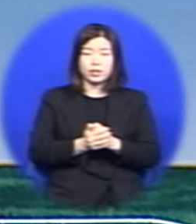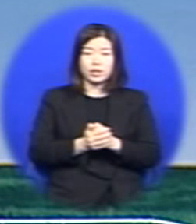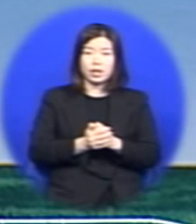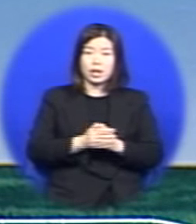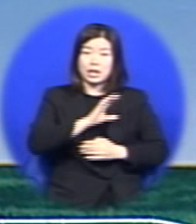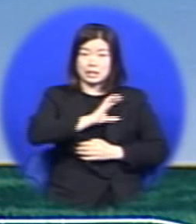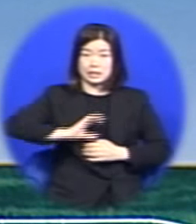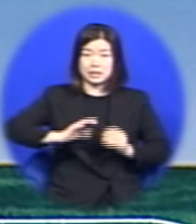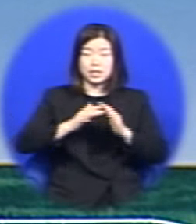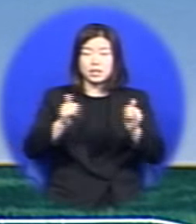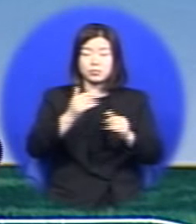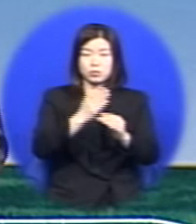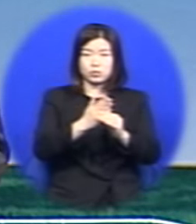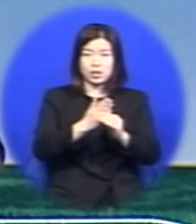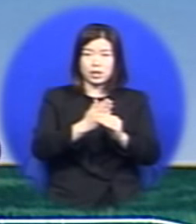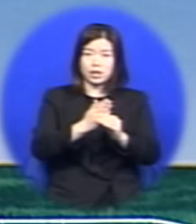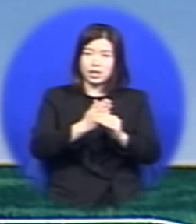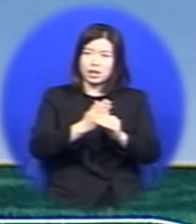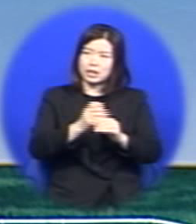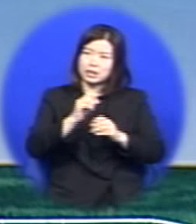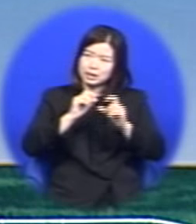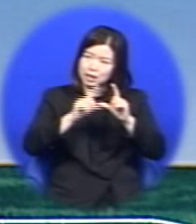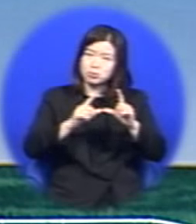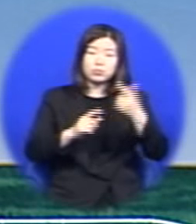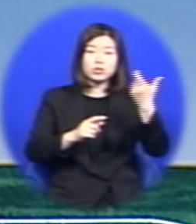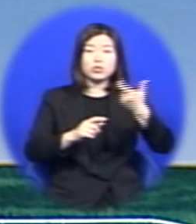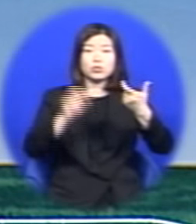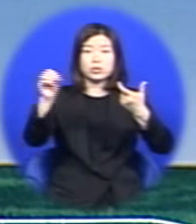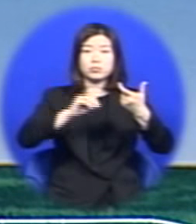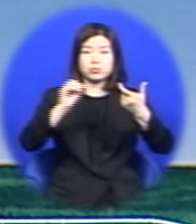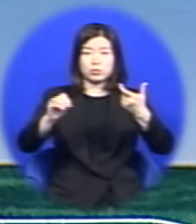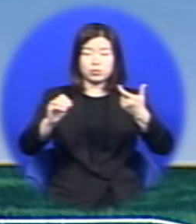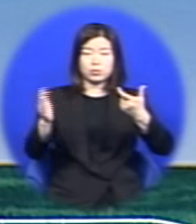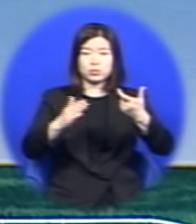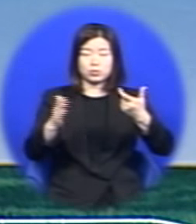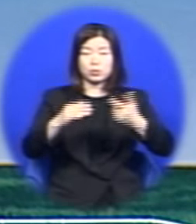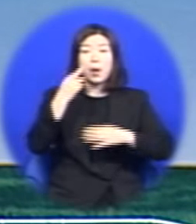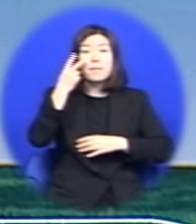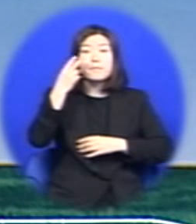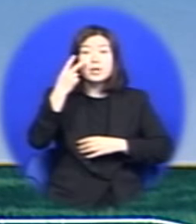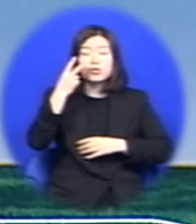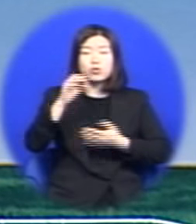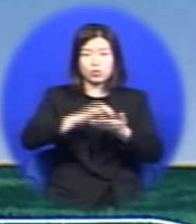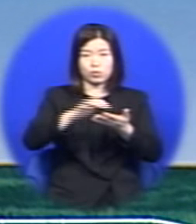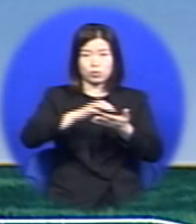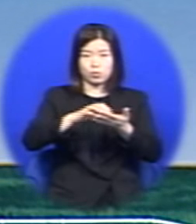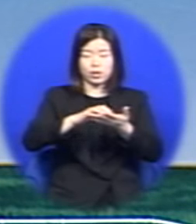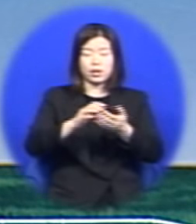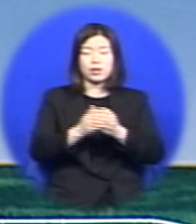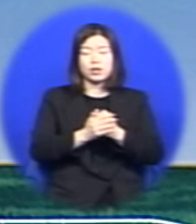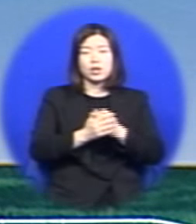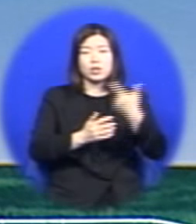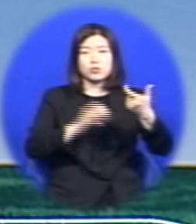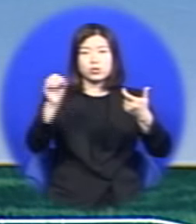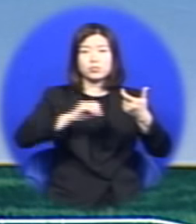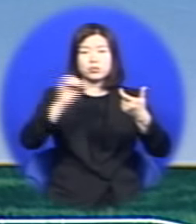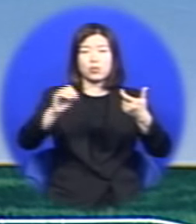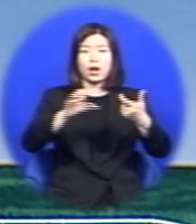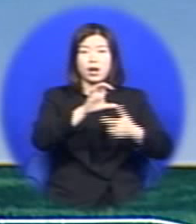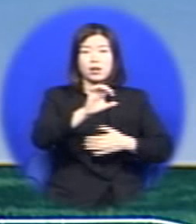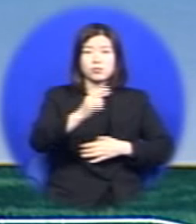그리스도인들 중에 대략 60%, 미국의 통계입니다. 60% 정도가 포르노물을